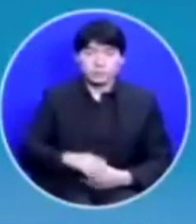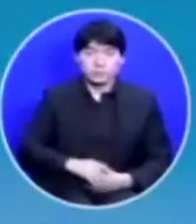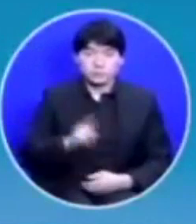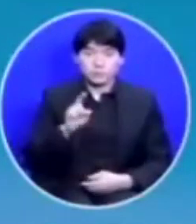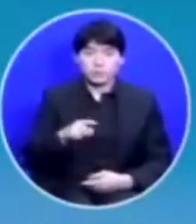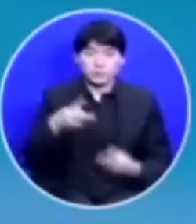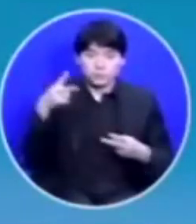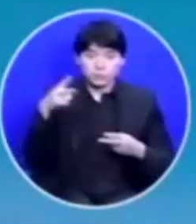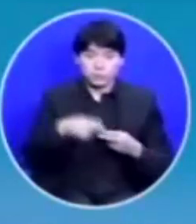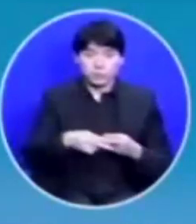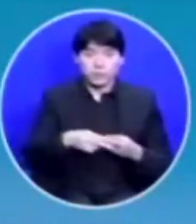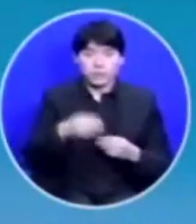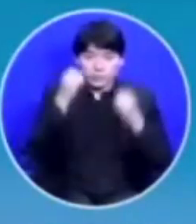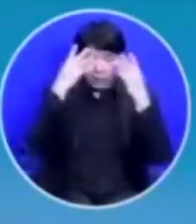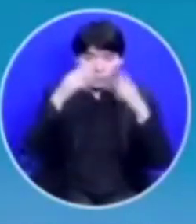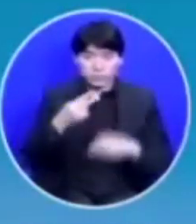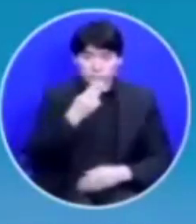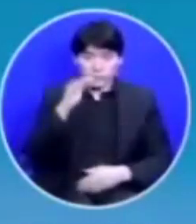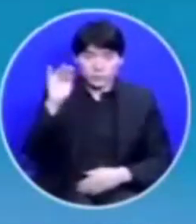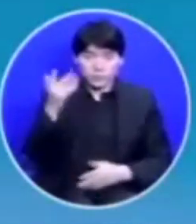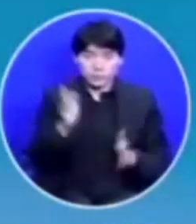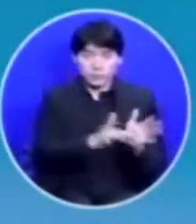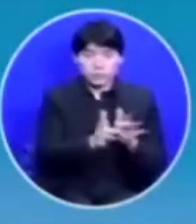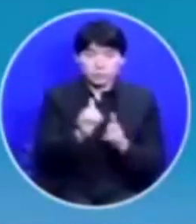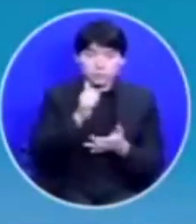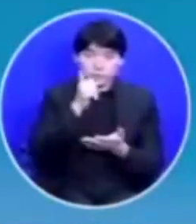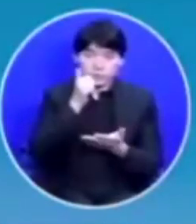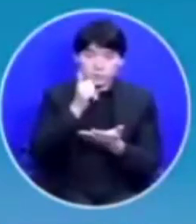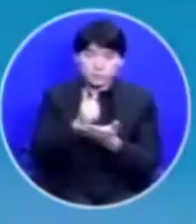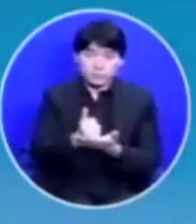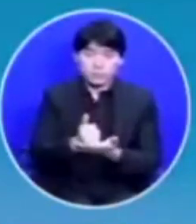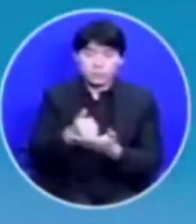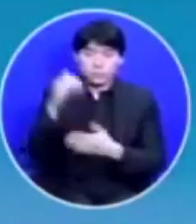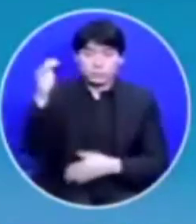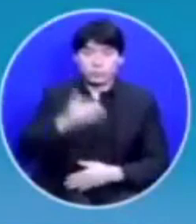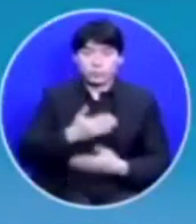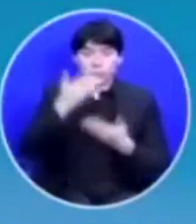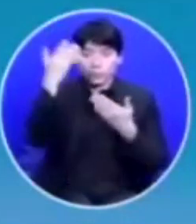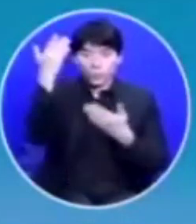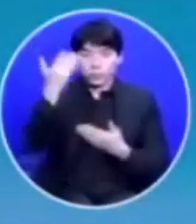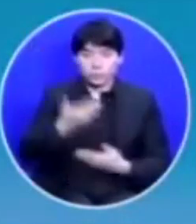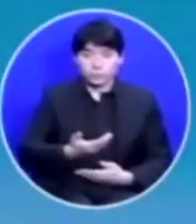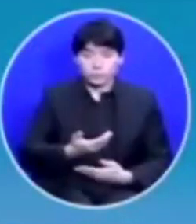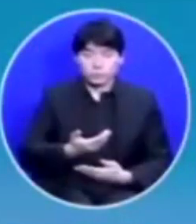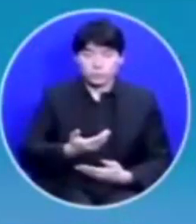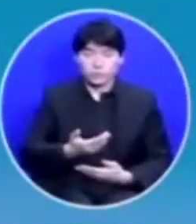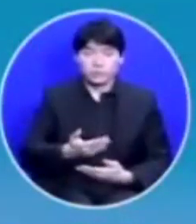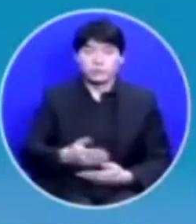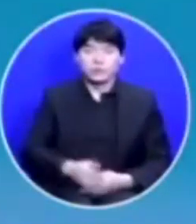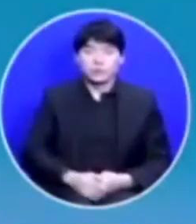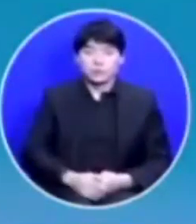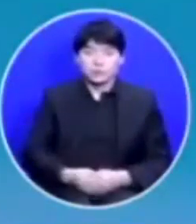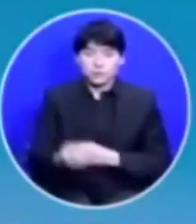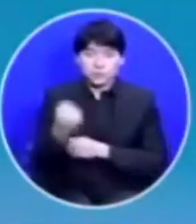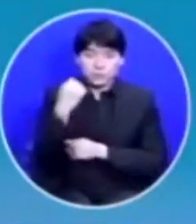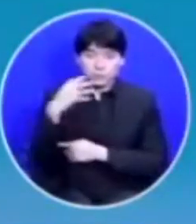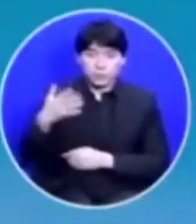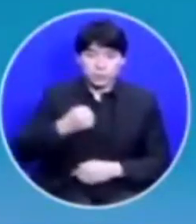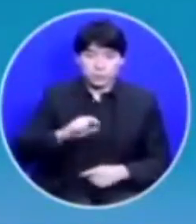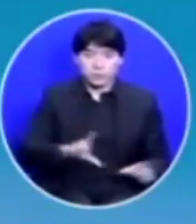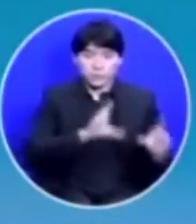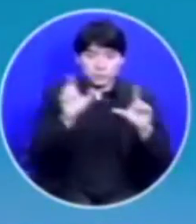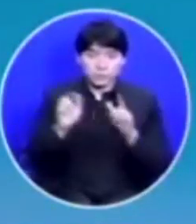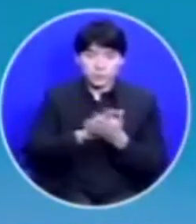채 생명이신 예수님 으로부터 오는 새로운 역량 역으로 살게 되는 거죠 여러분